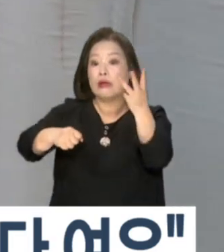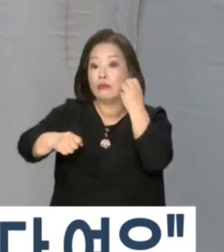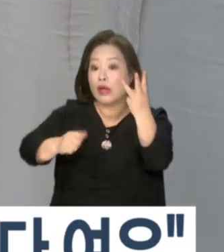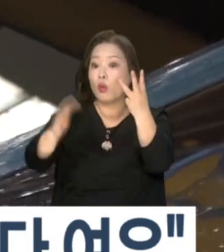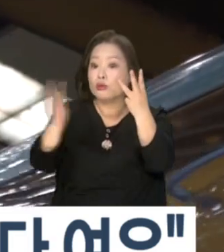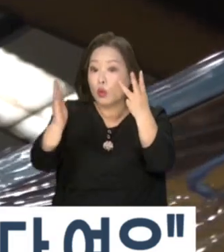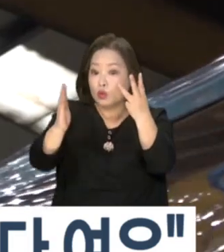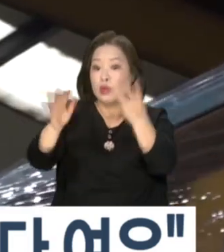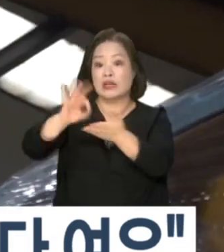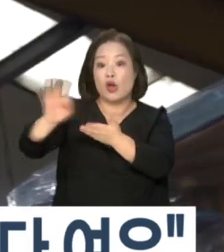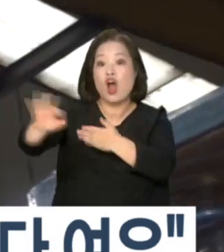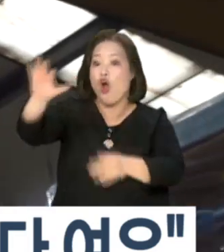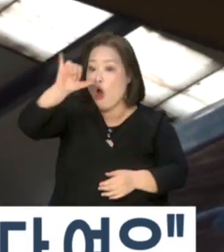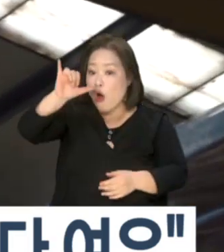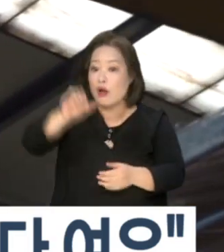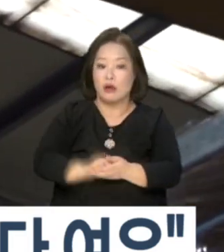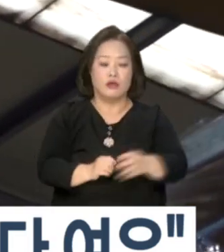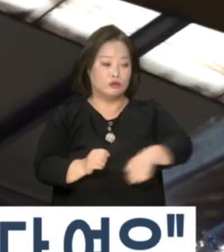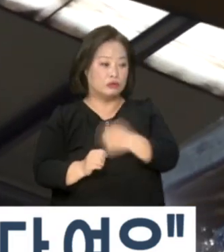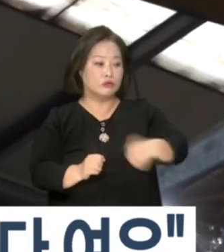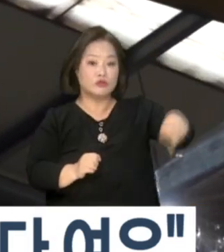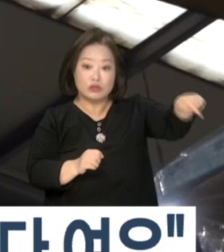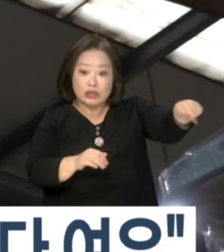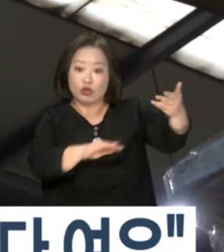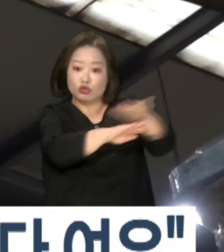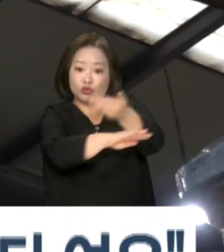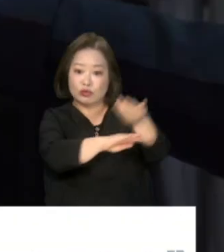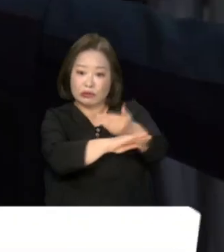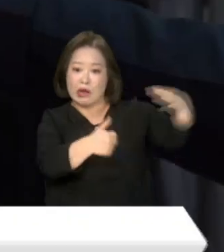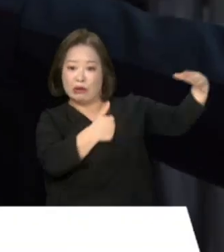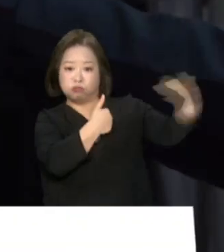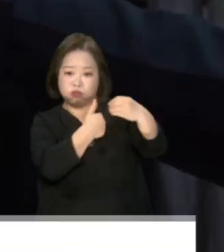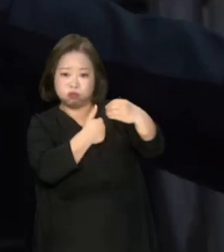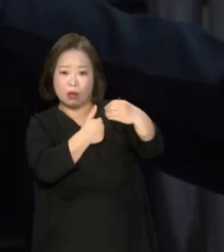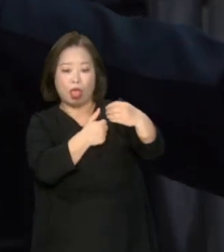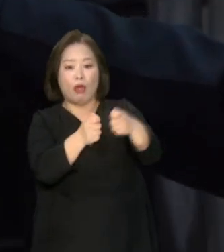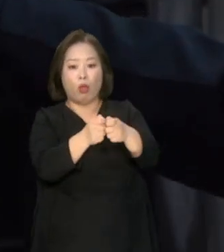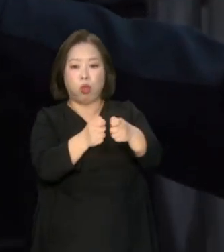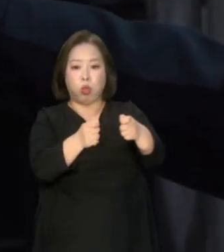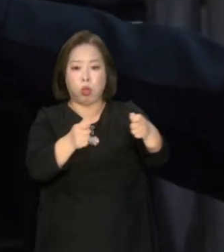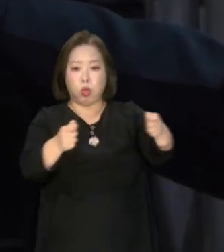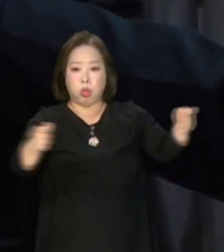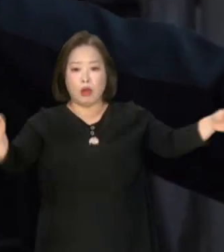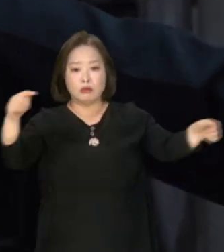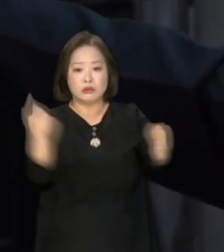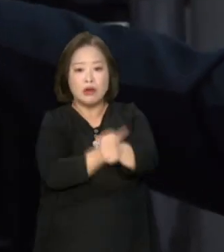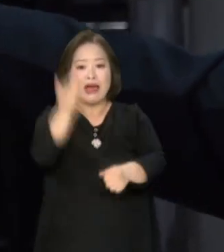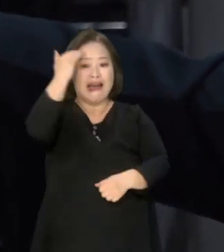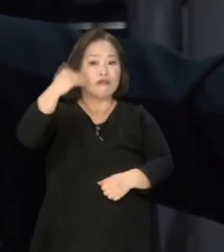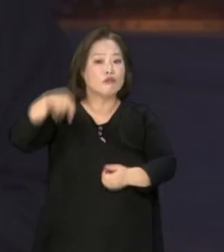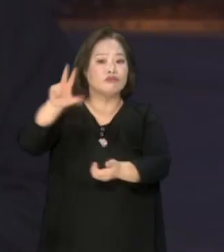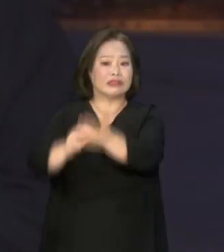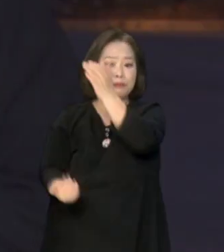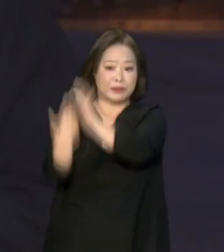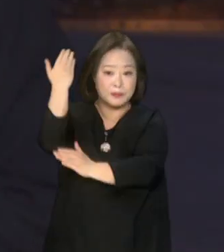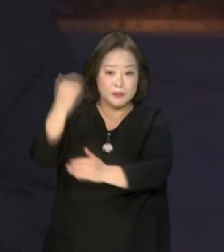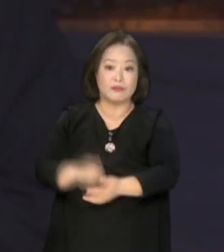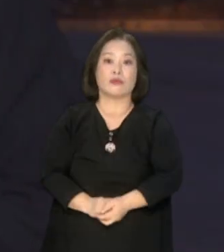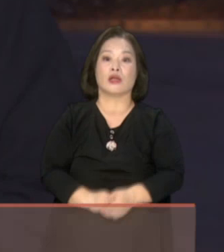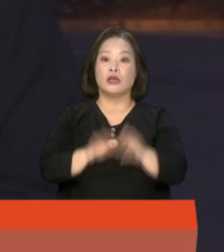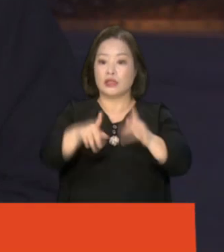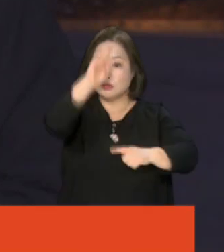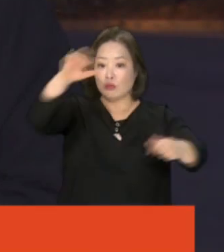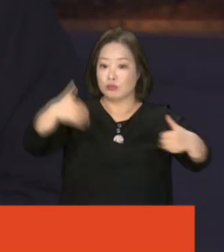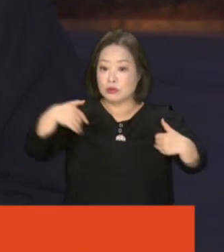상황입니다. 하지만 중국의 수출 지연 기간이 길어지면 요소수 대란을 무시할 수 없습니다. 이에